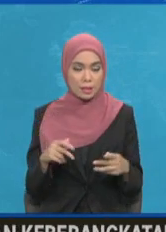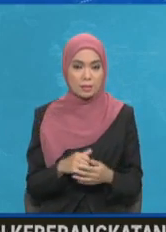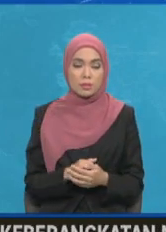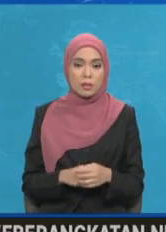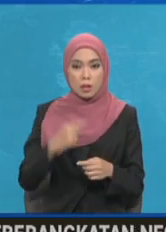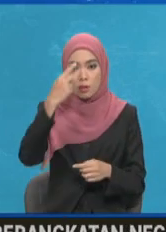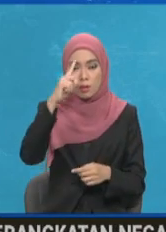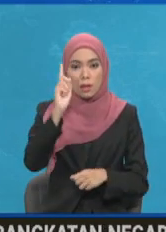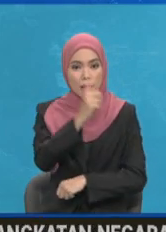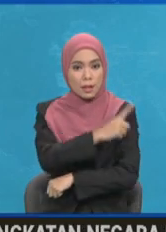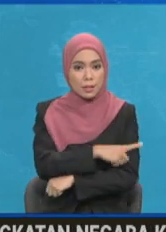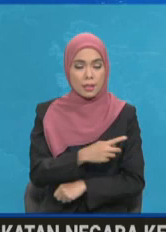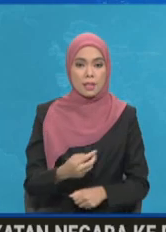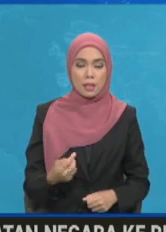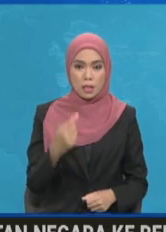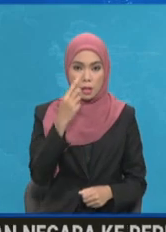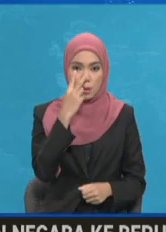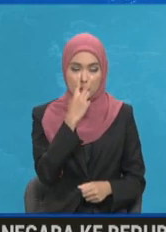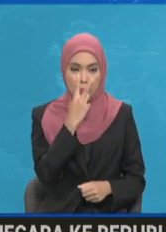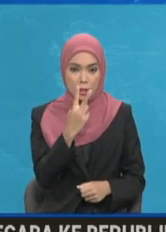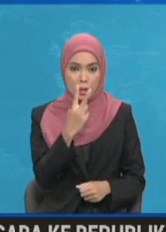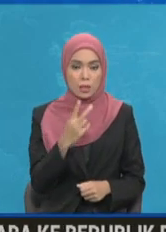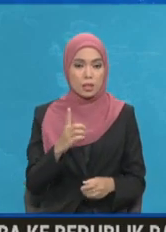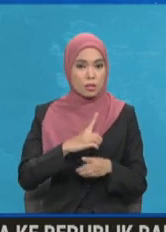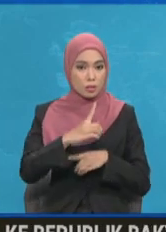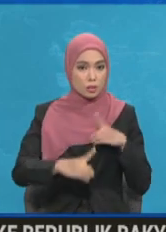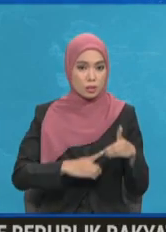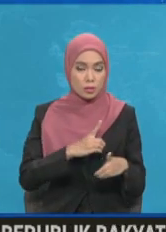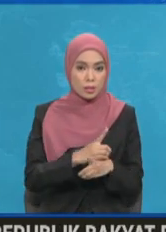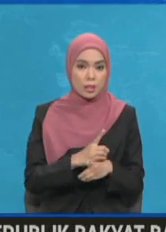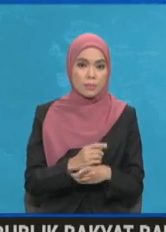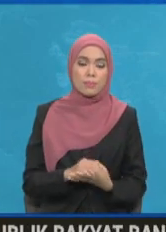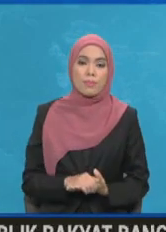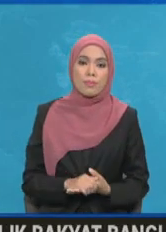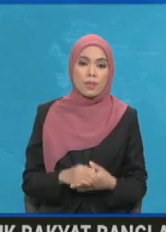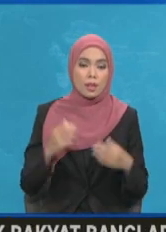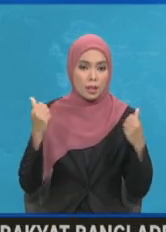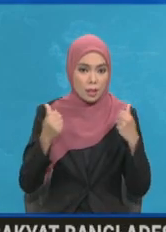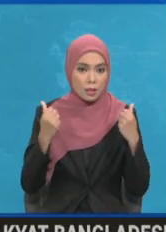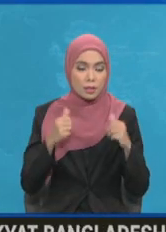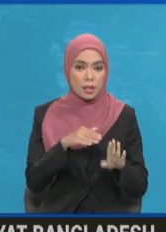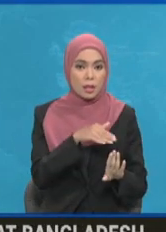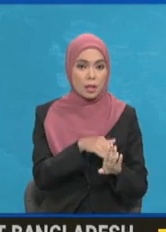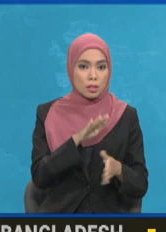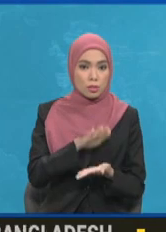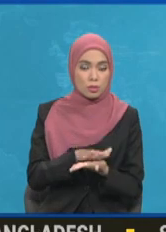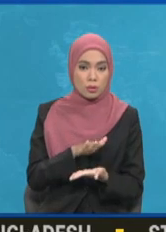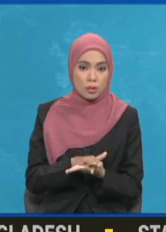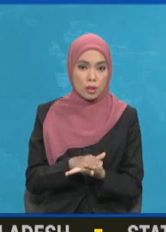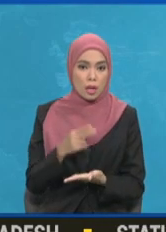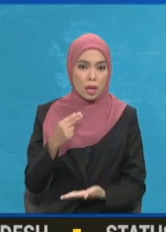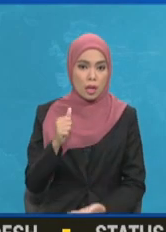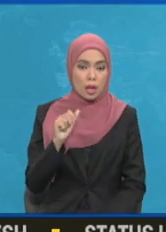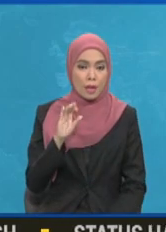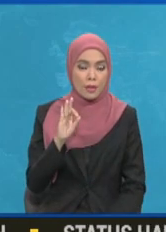sedunia 2022 penyampaian berlangsung di dewan serbaguna sekolah utama Pangeran anak Putri Hafizah